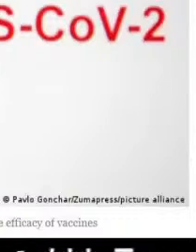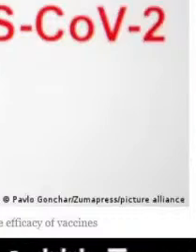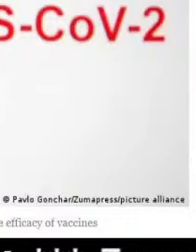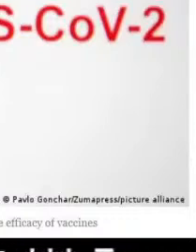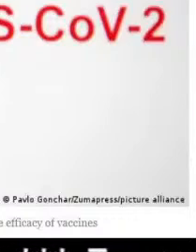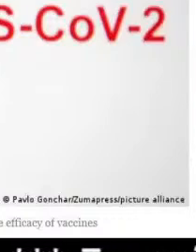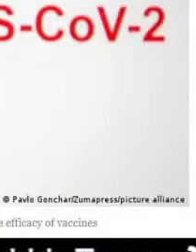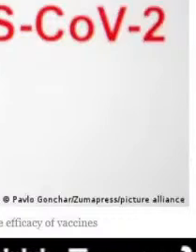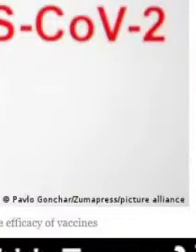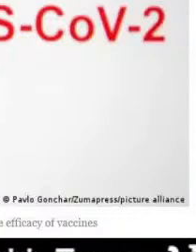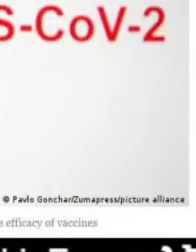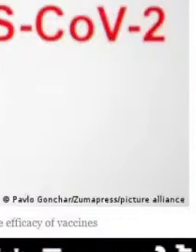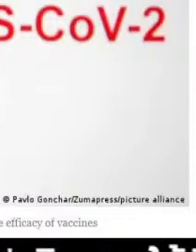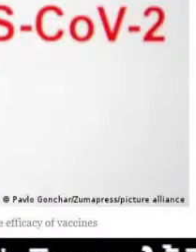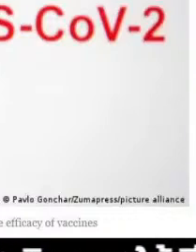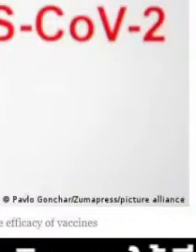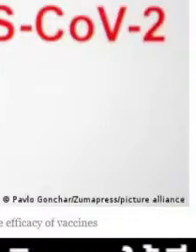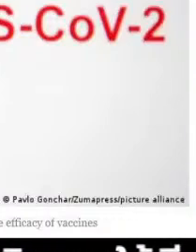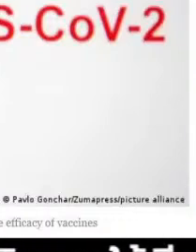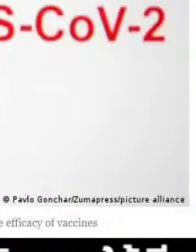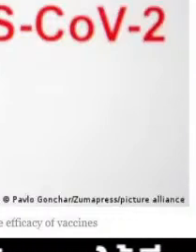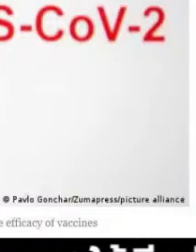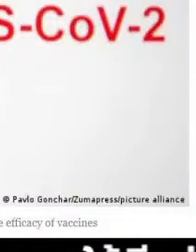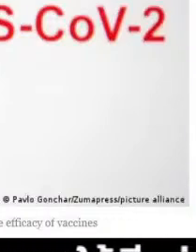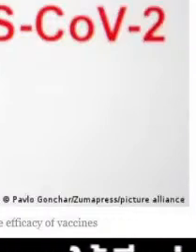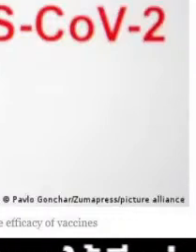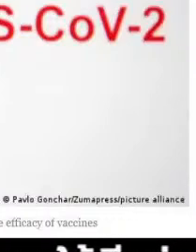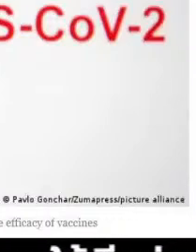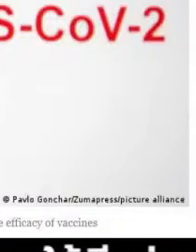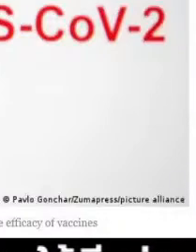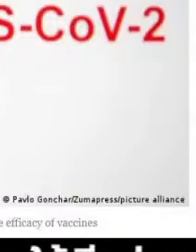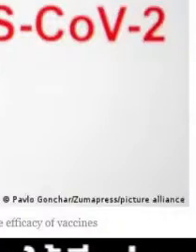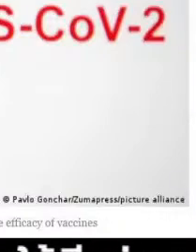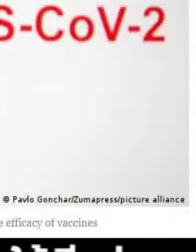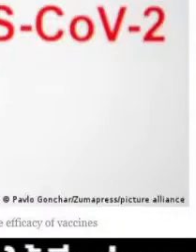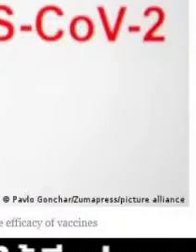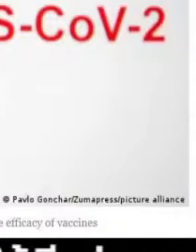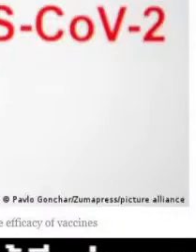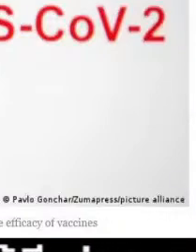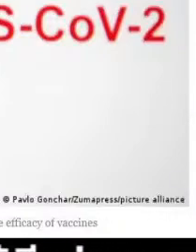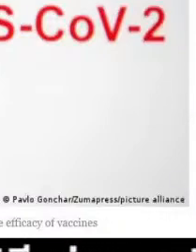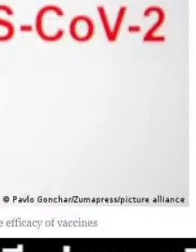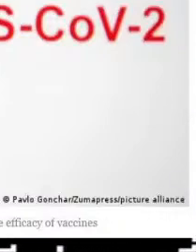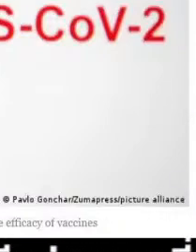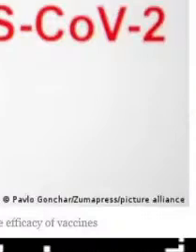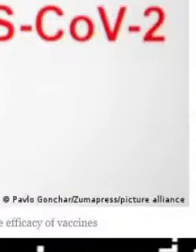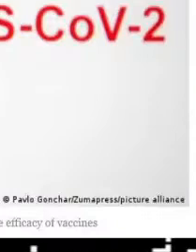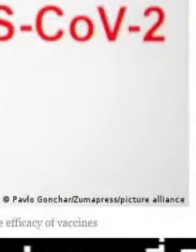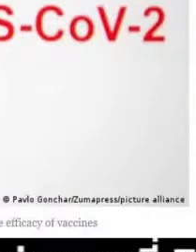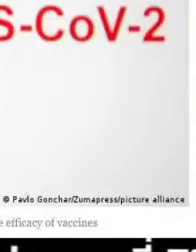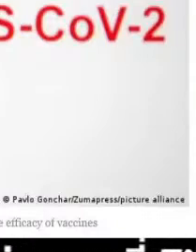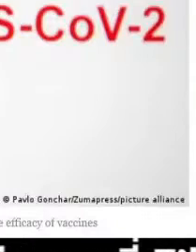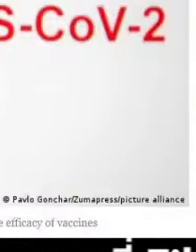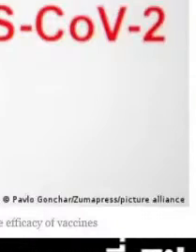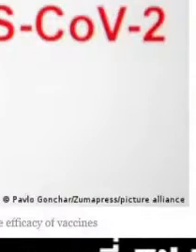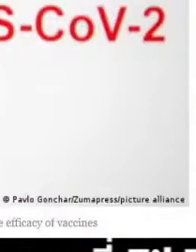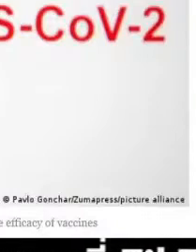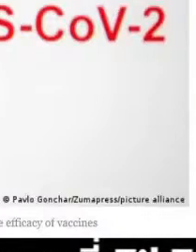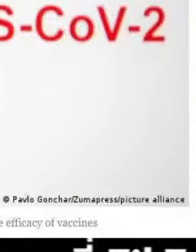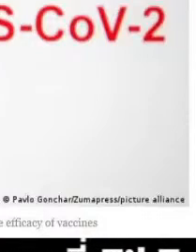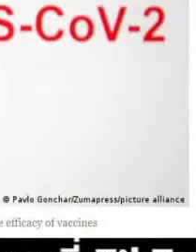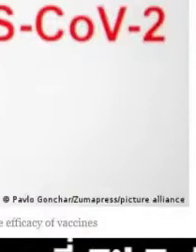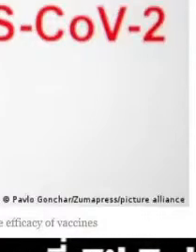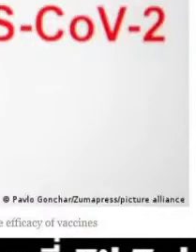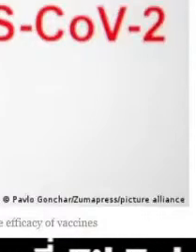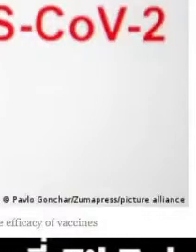ที่สำคัญคือปิดประตูไม่ยอมให้คนที่พักประเทศแอฟริกาที่อยู่ทางใต้ของทวีปนั้นไปประเทศต่าง